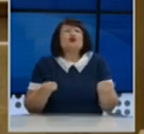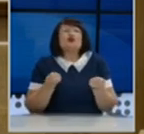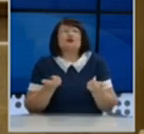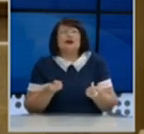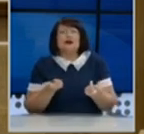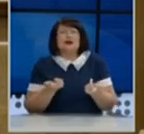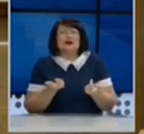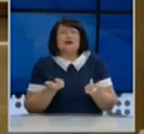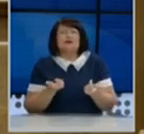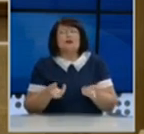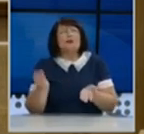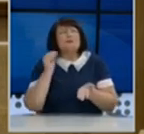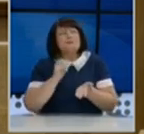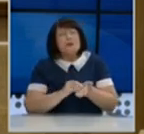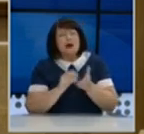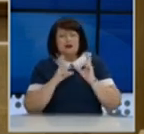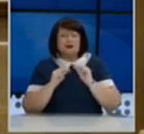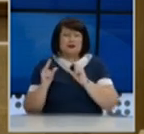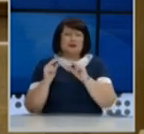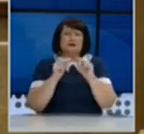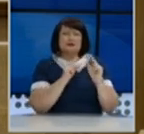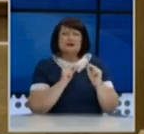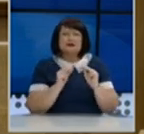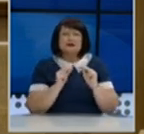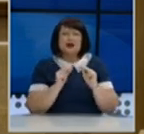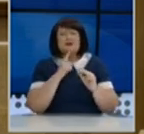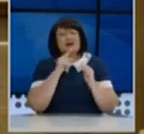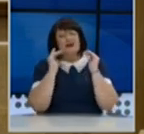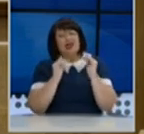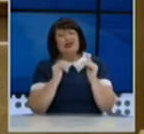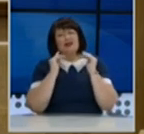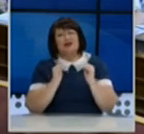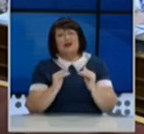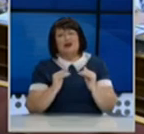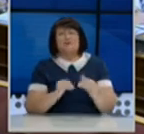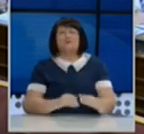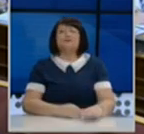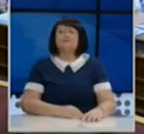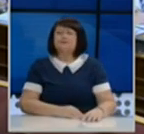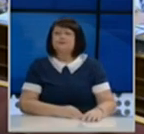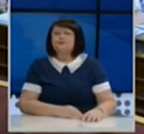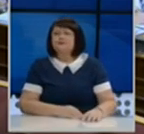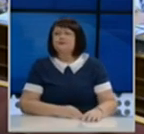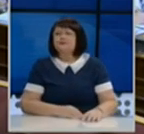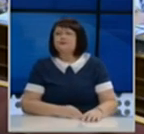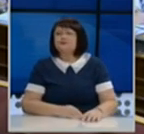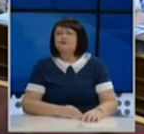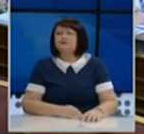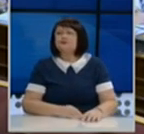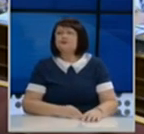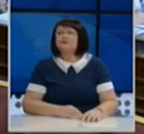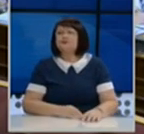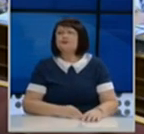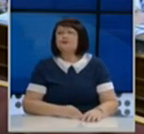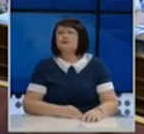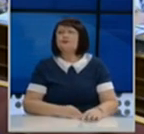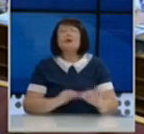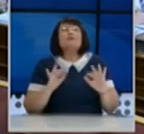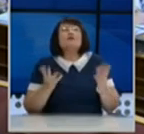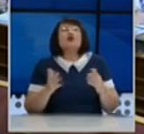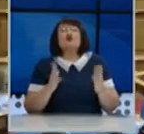ξανά να συζητάμε τα ίδια και πώς είναι δυνατόν ξανά